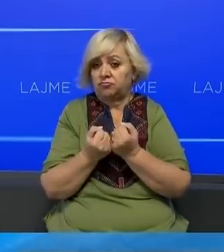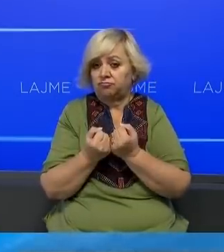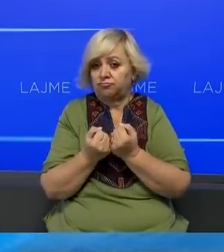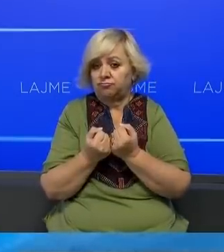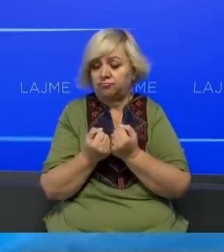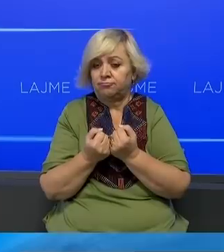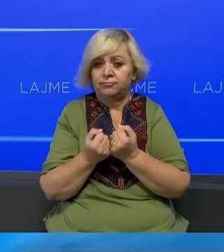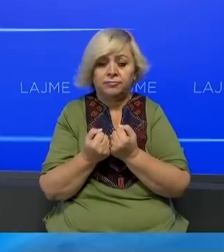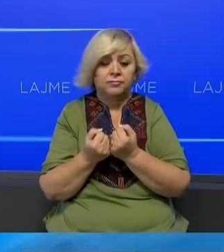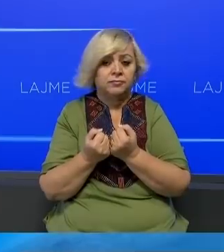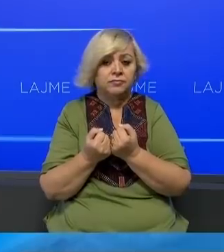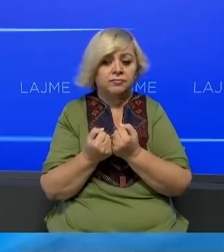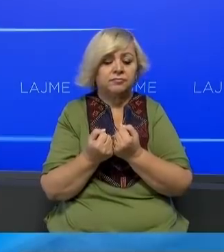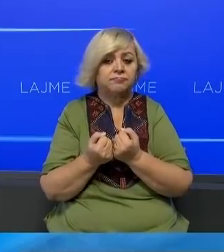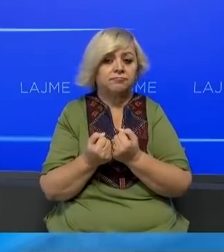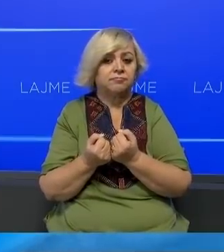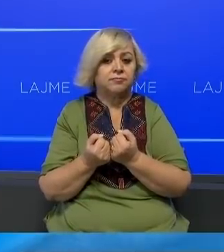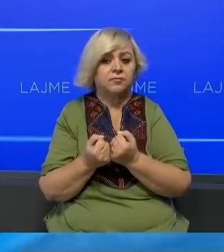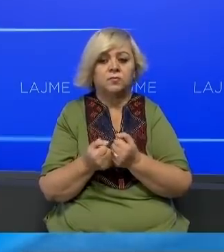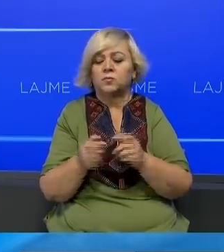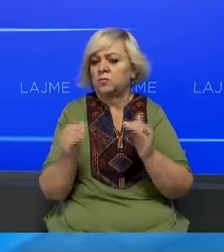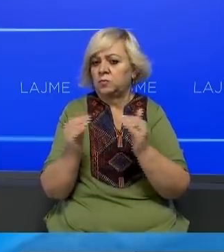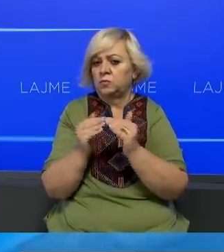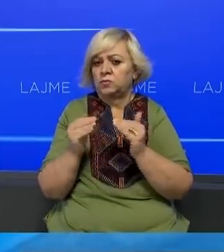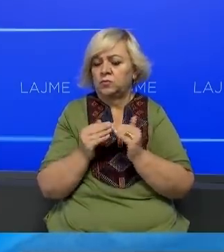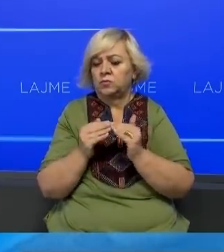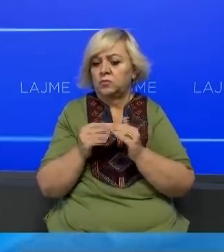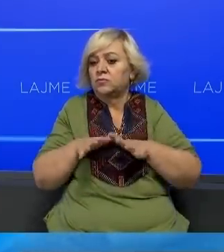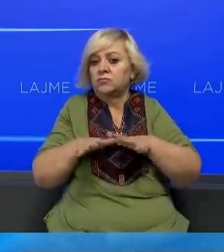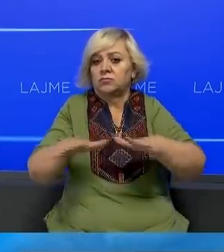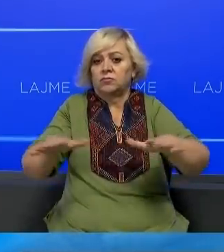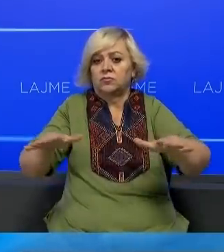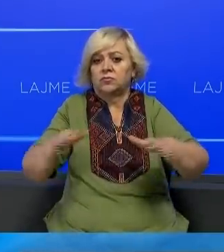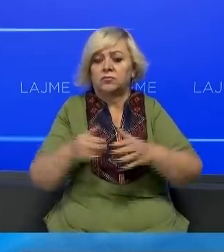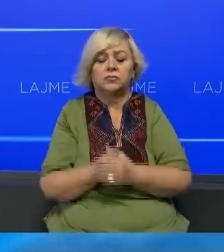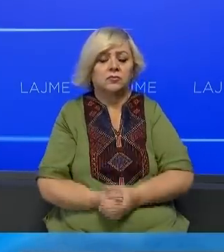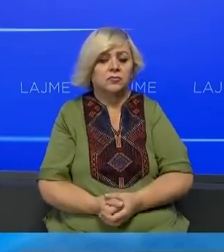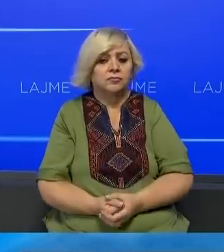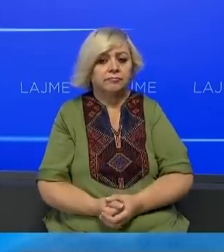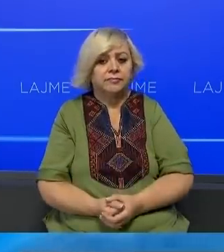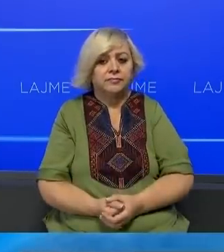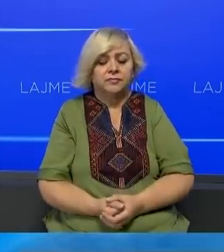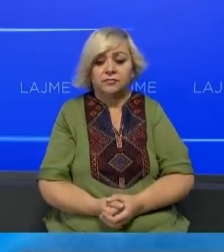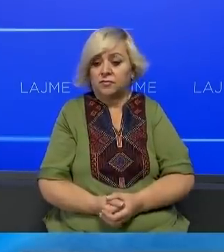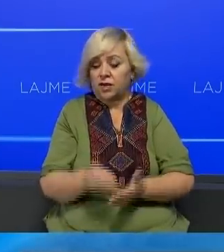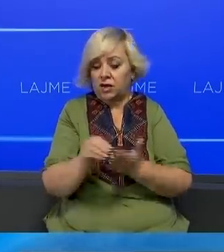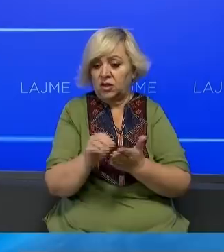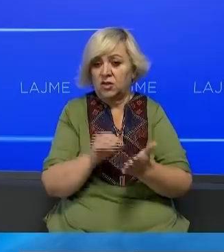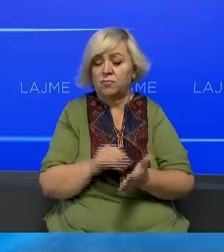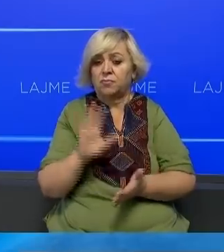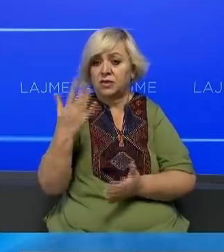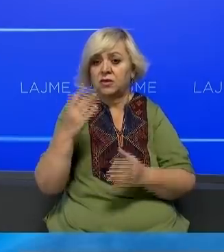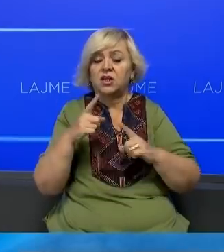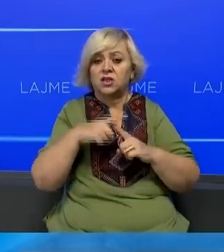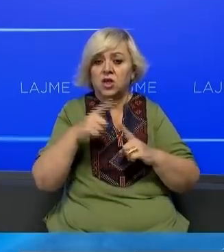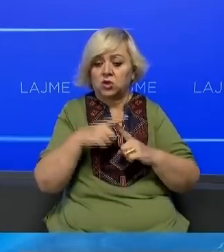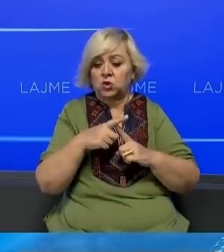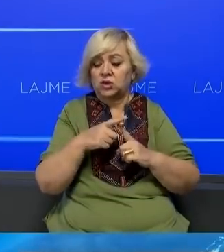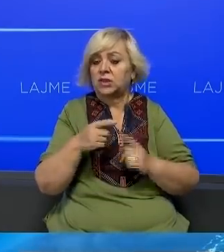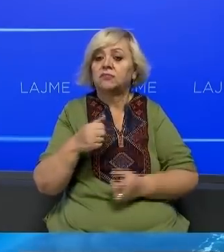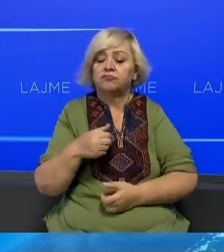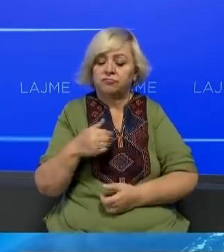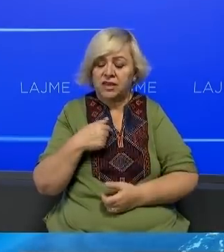qenë pothuajse në kontinuitet i shtrirë, ndërsa pas datës 15 tetor ne